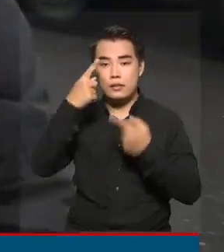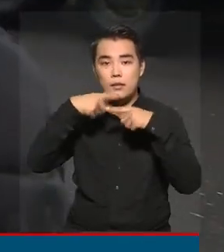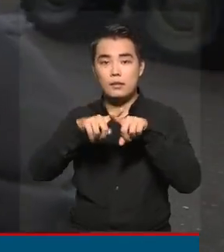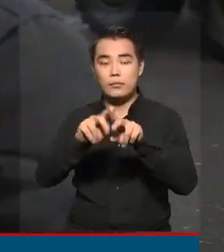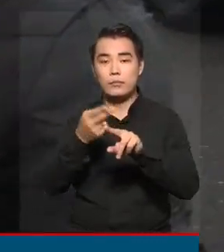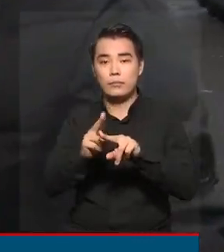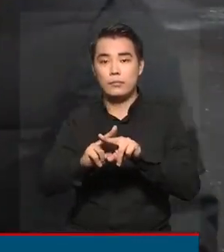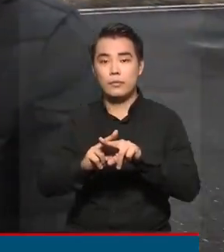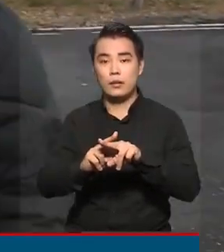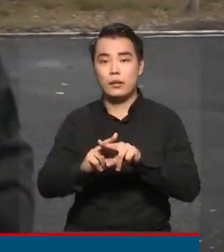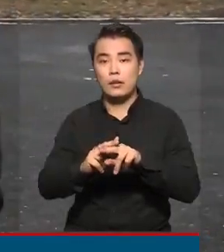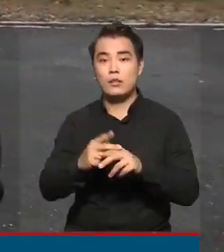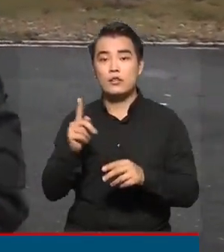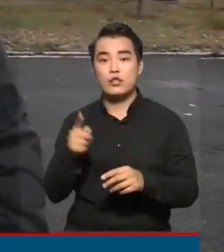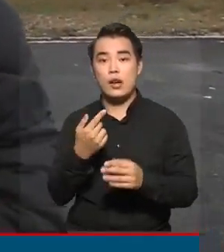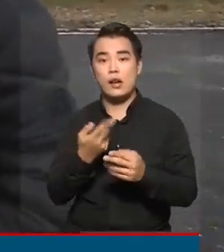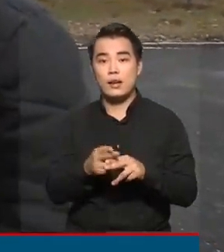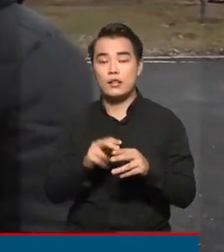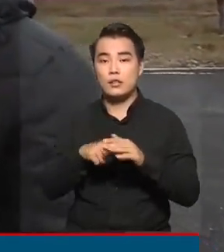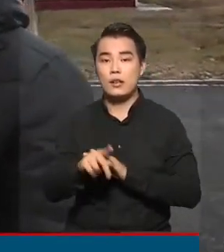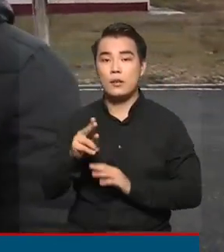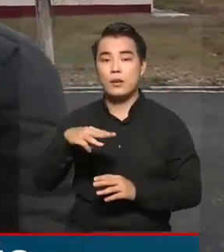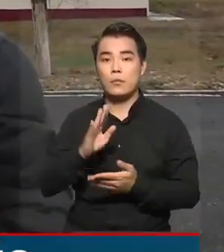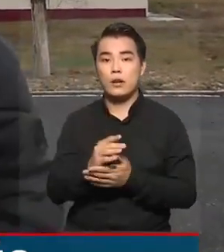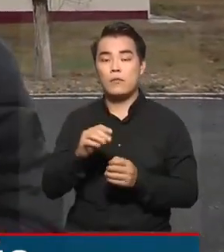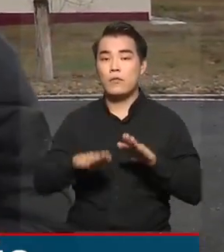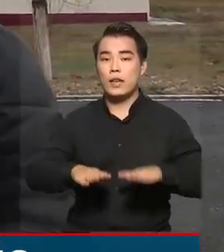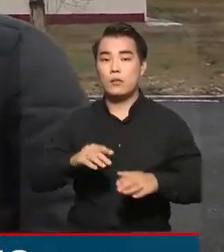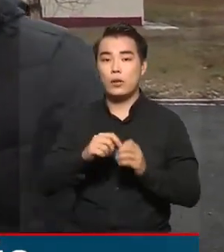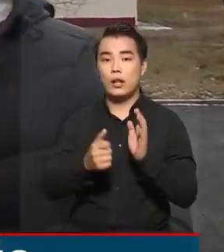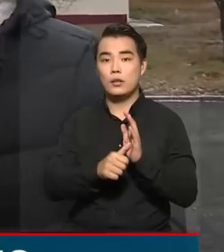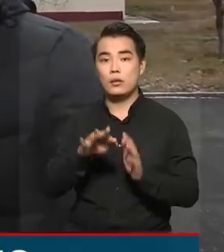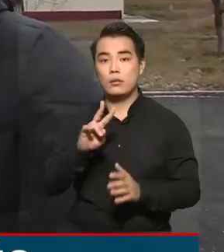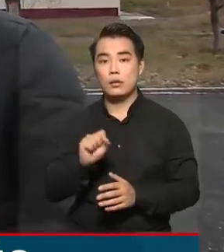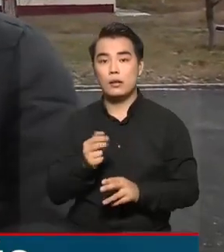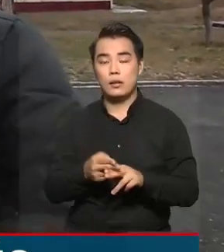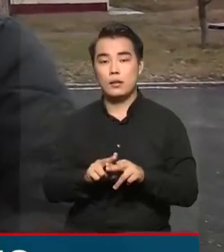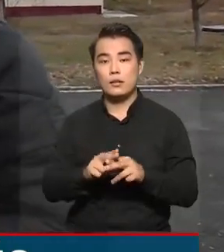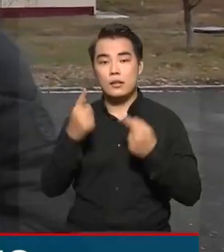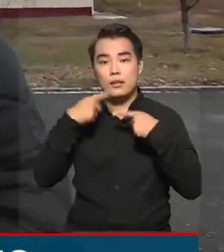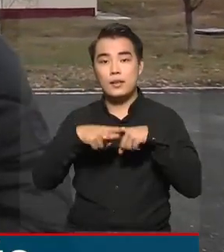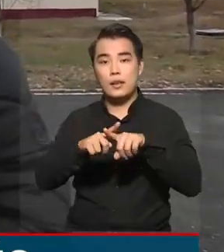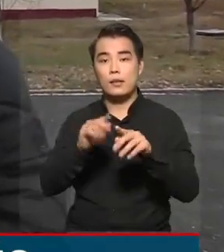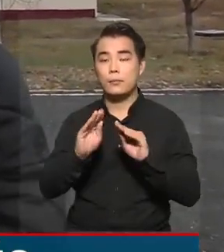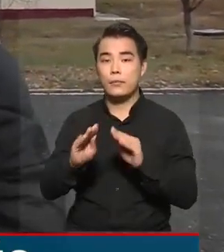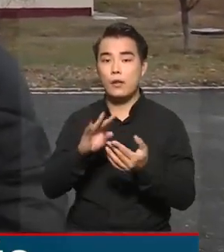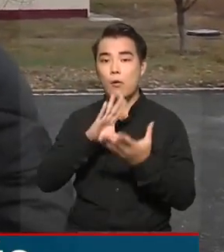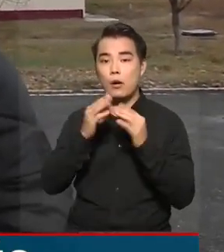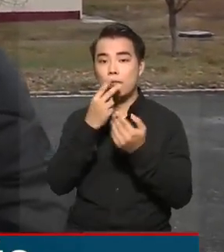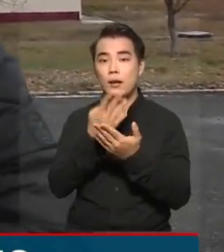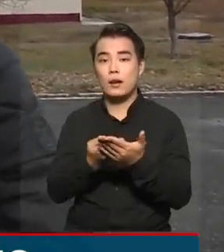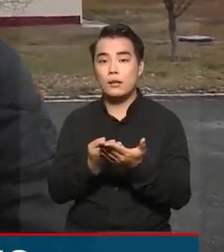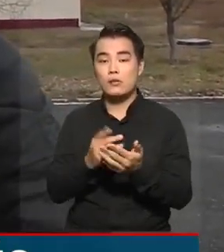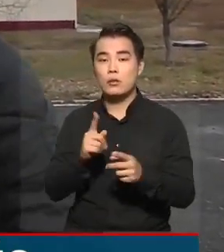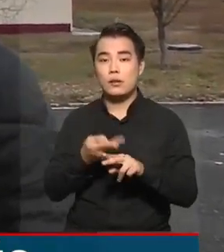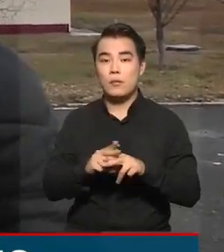Бұл сағатына 100 шақырымды еңсереді, салмағы 16 тонна. Жеке құрамды тасымалдауға және қарсыласқа қарсы шабуыл